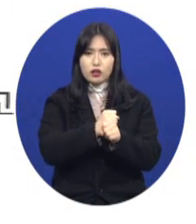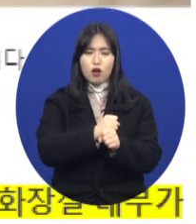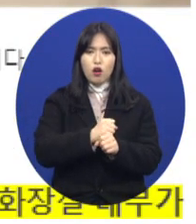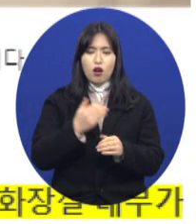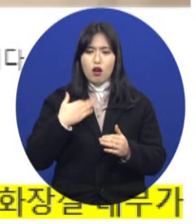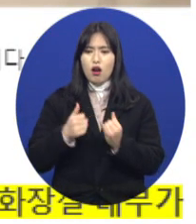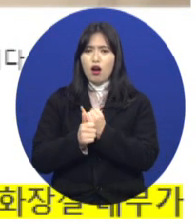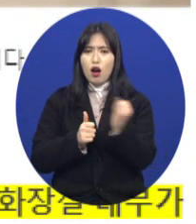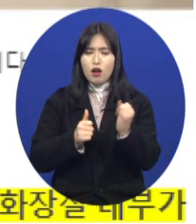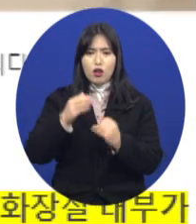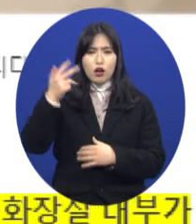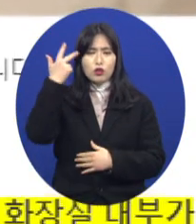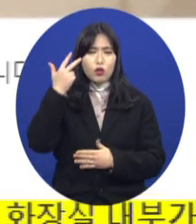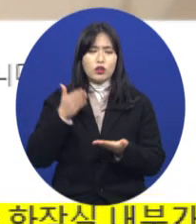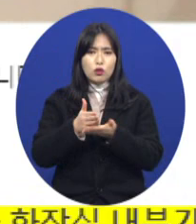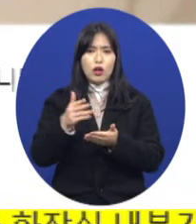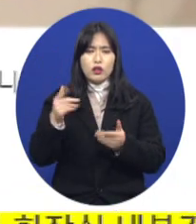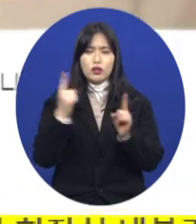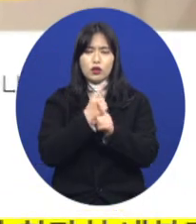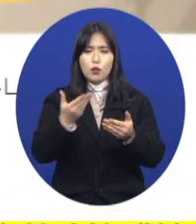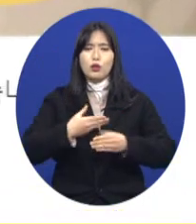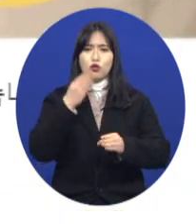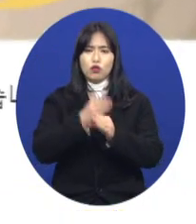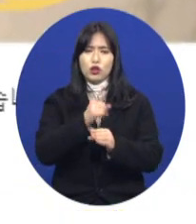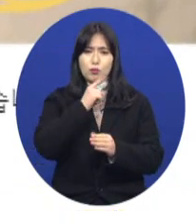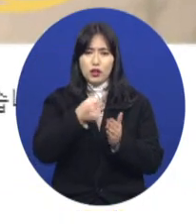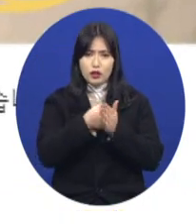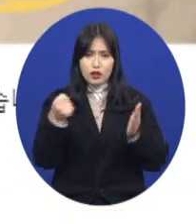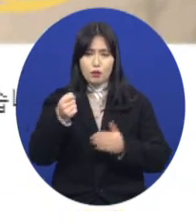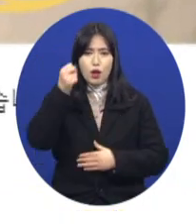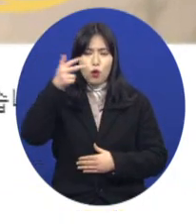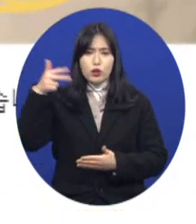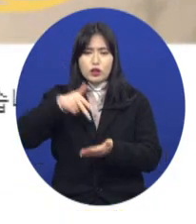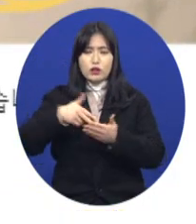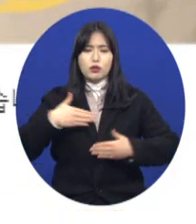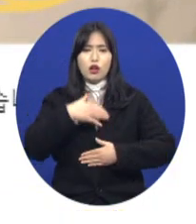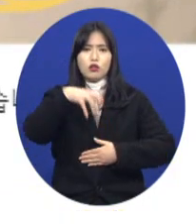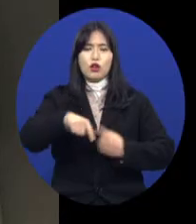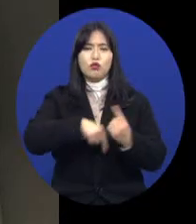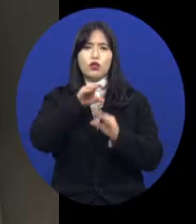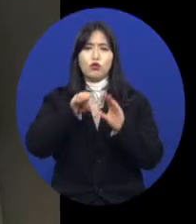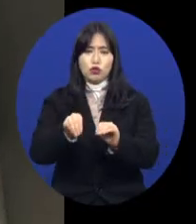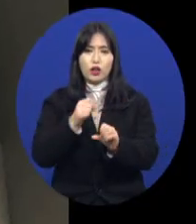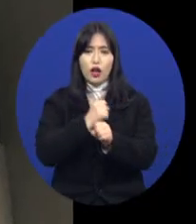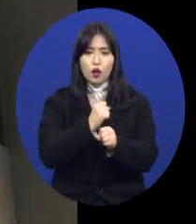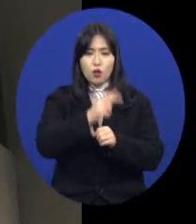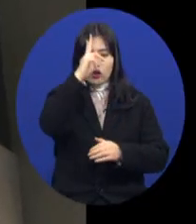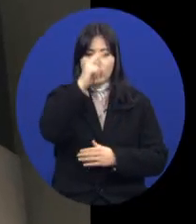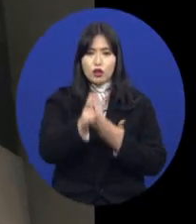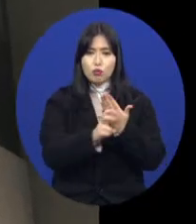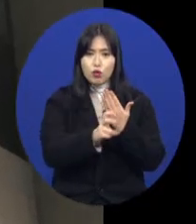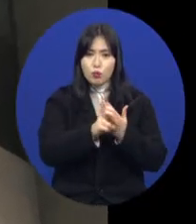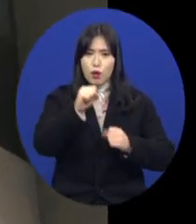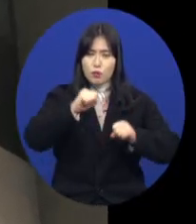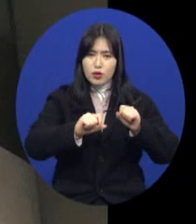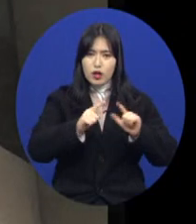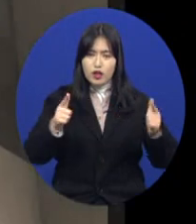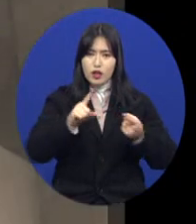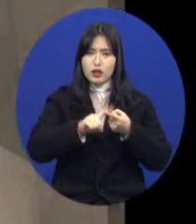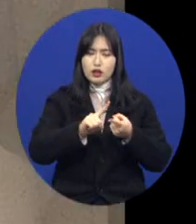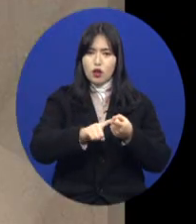받고 있다며 피해를 호소한 뒤에야 호텔식 은 사우나 운영을 중단 했구 경사는 불법 철 행 등 유 밥 행위가 있었는지